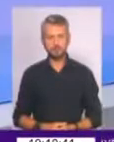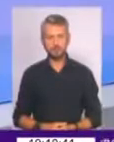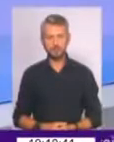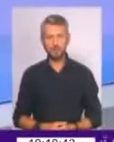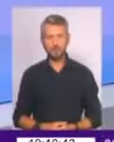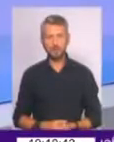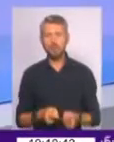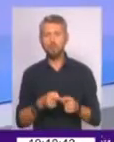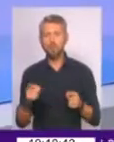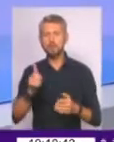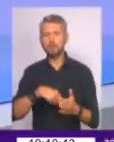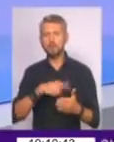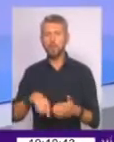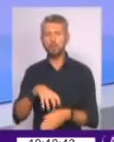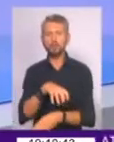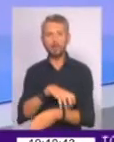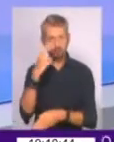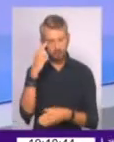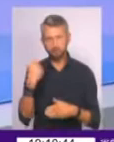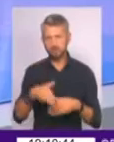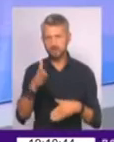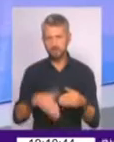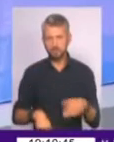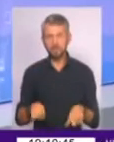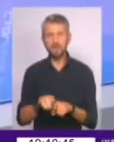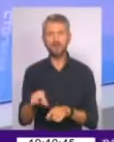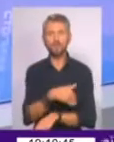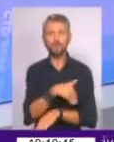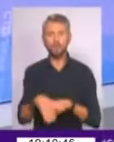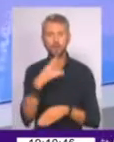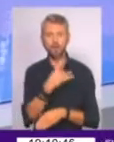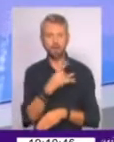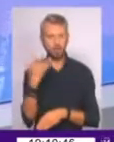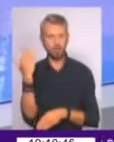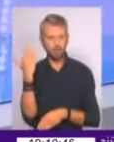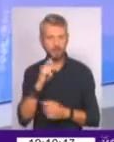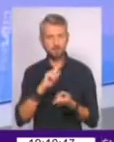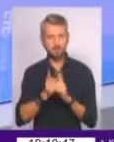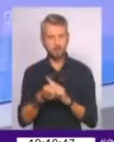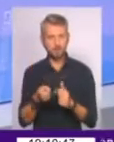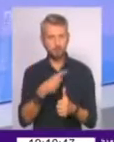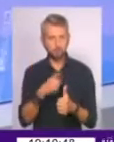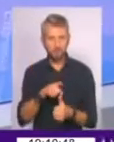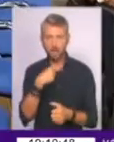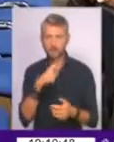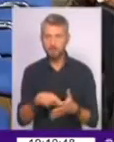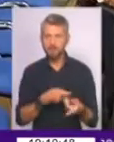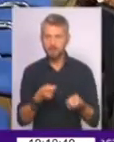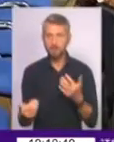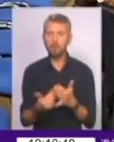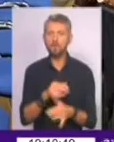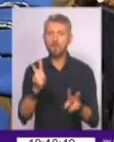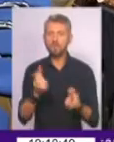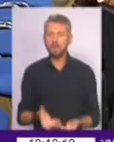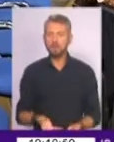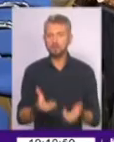Процес декомунізації у Києві вже завершився. Відтак всі вулиці з радянським минулим перейменували, стверджує міська влада. Нові назви, однак, підтримали